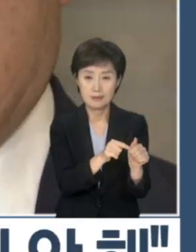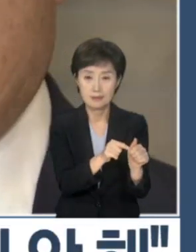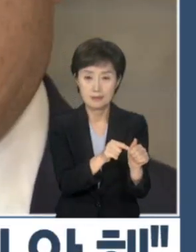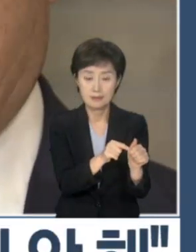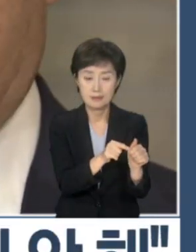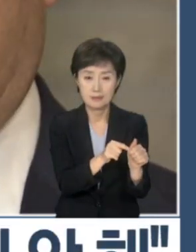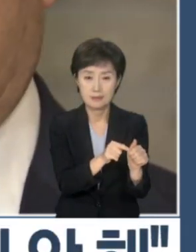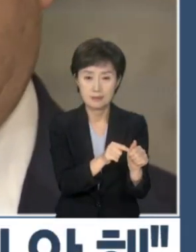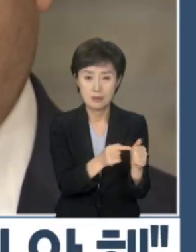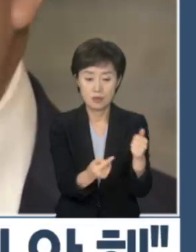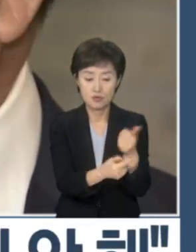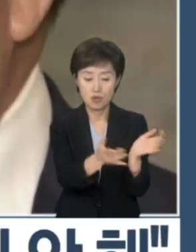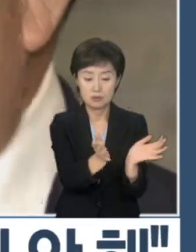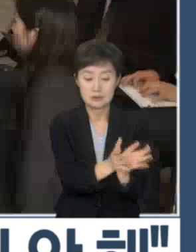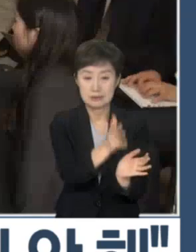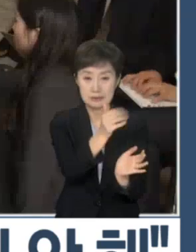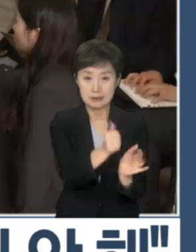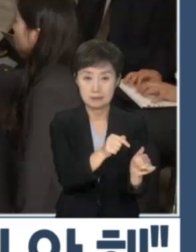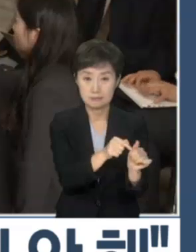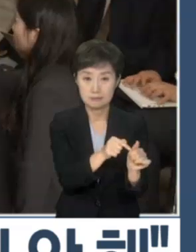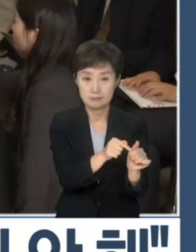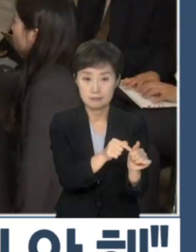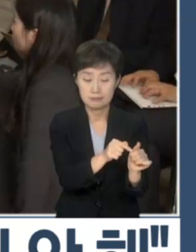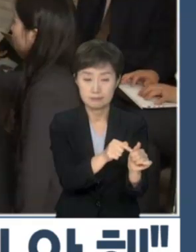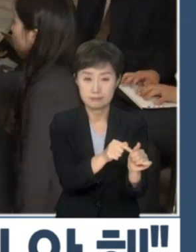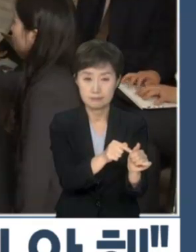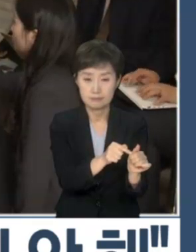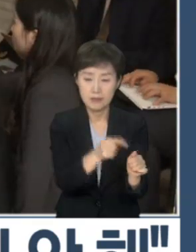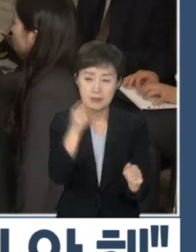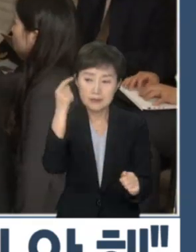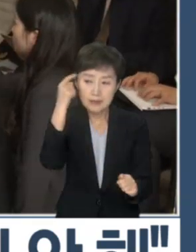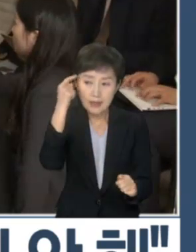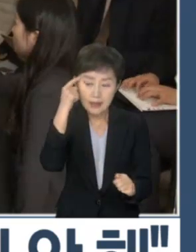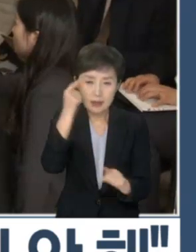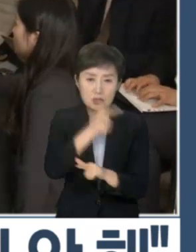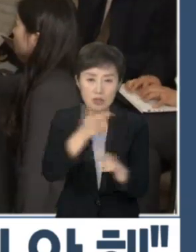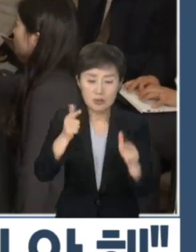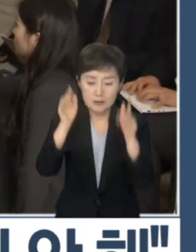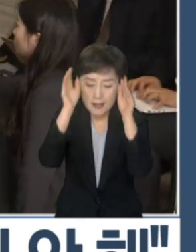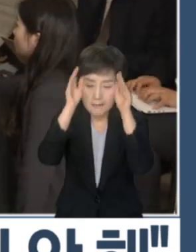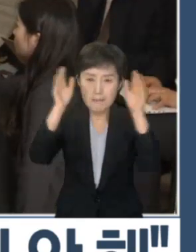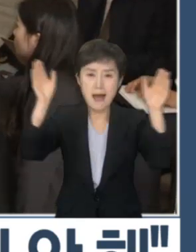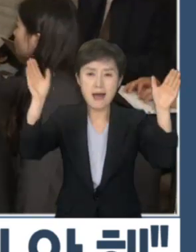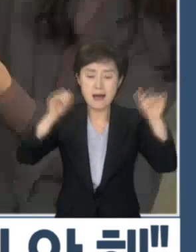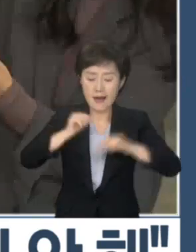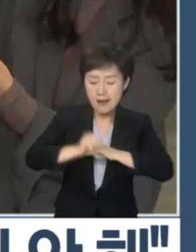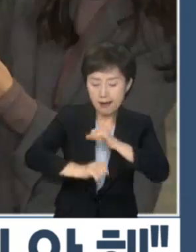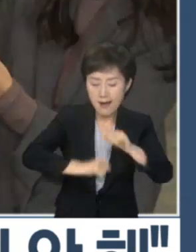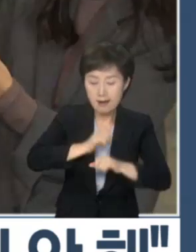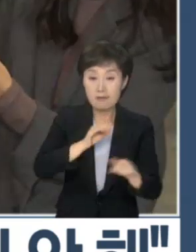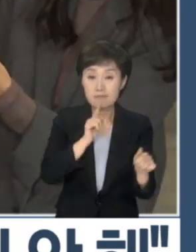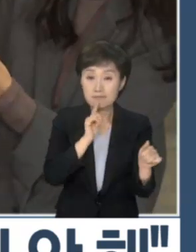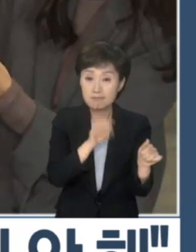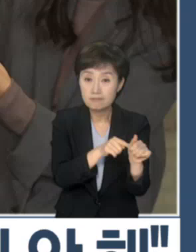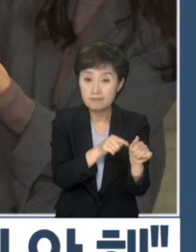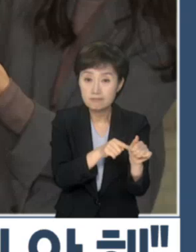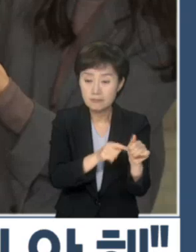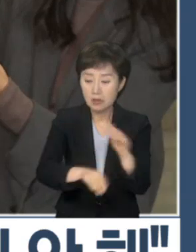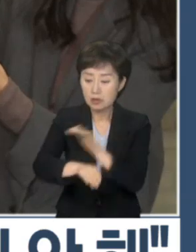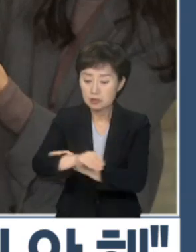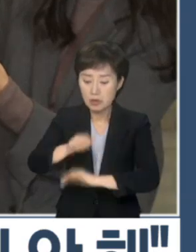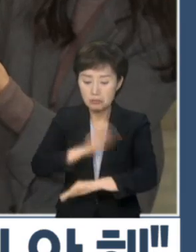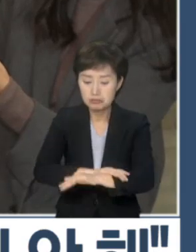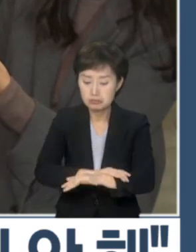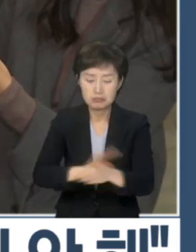사실 굉장히 사고적으로 또 활동도 그렇습니다만은 개방적이고 자유롭지 않습니까? 좌우를